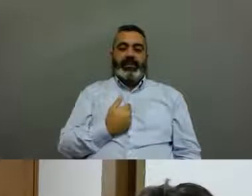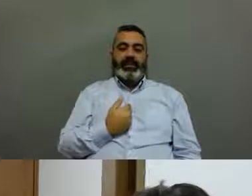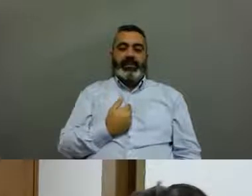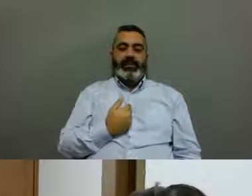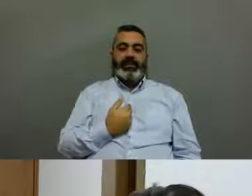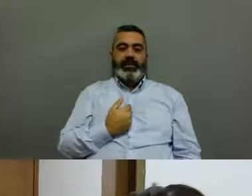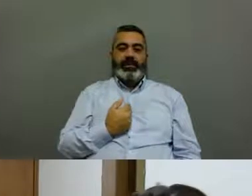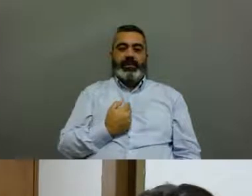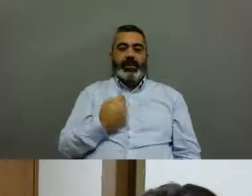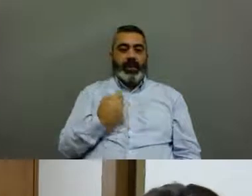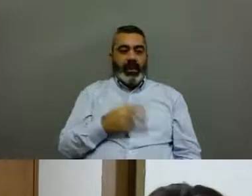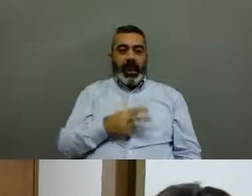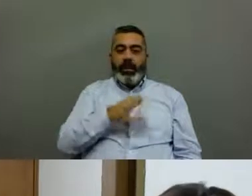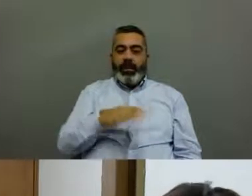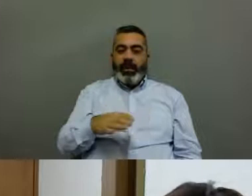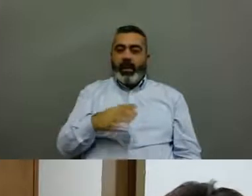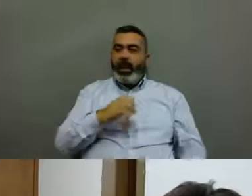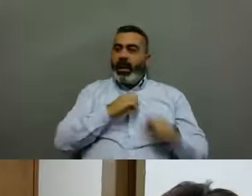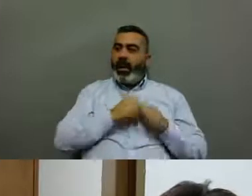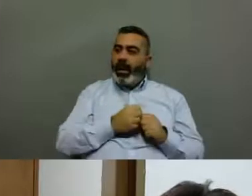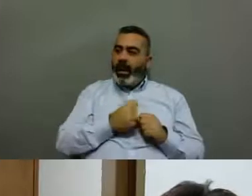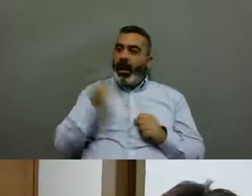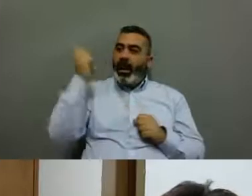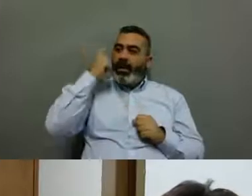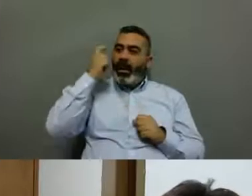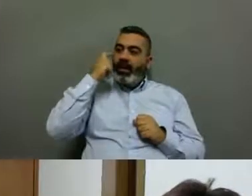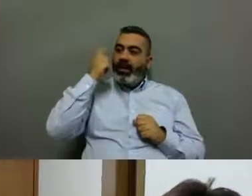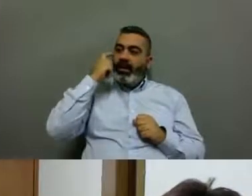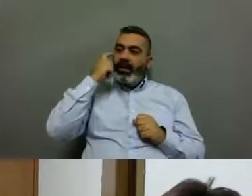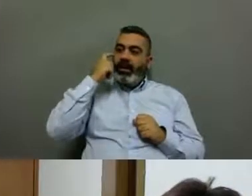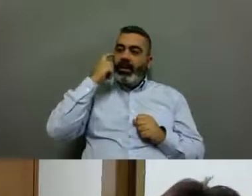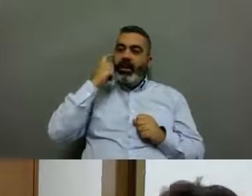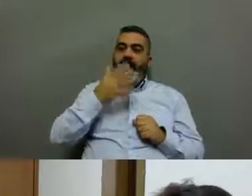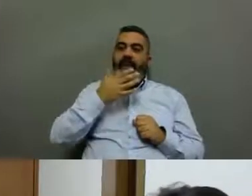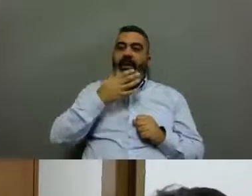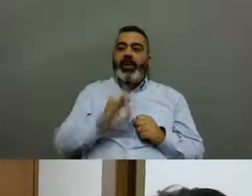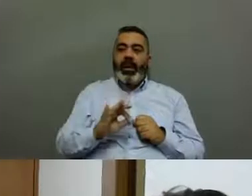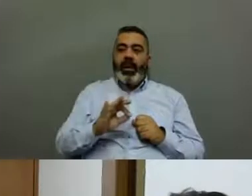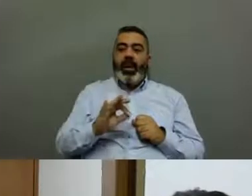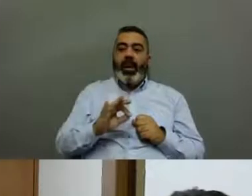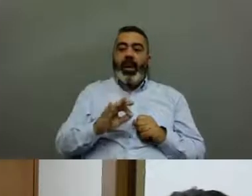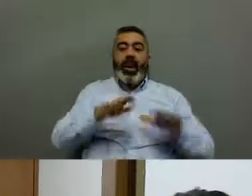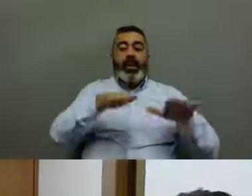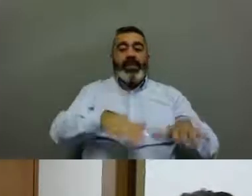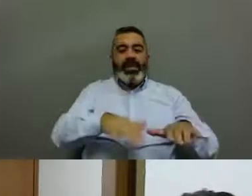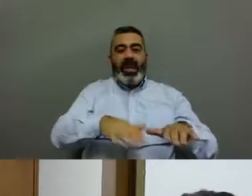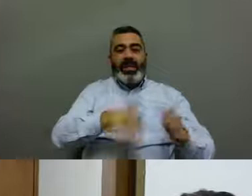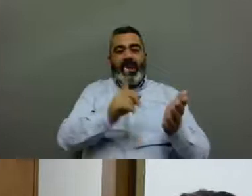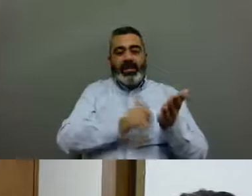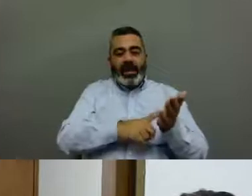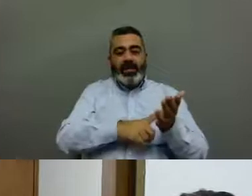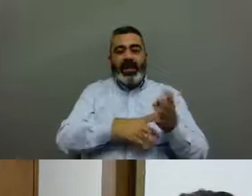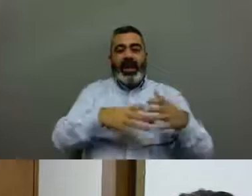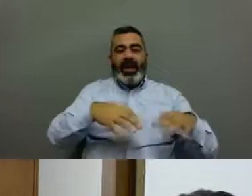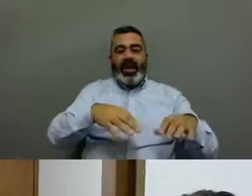αυτό, τότε τα παιδάκια αρχίζουν και καταλαβαίνουν, γιατί πρέπει πάντα από μικρή ηλικία να φροντίσουμε να περάσουμε